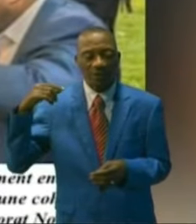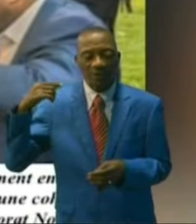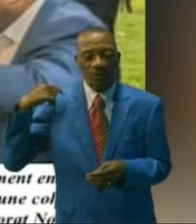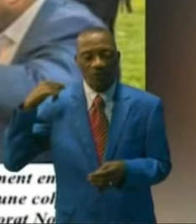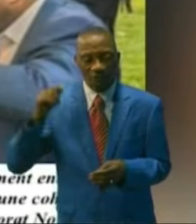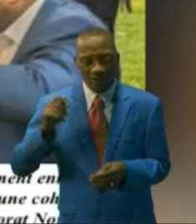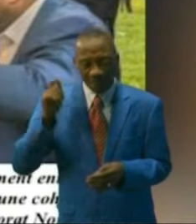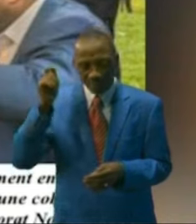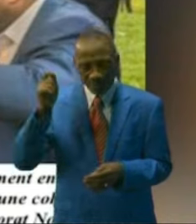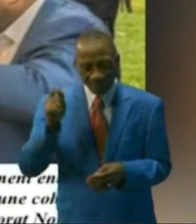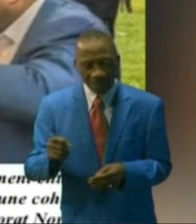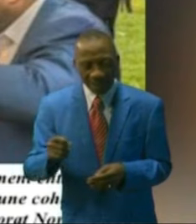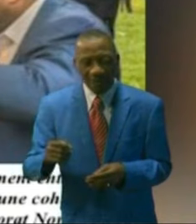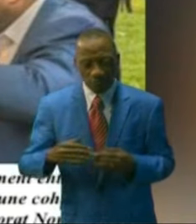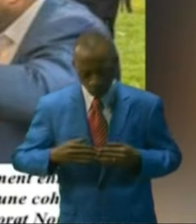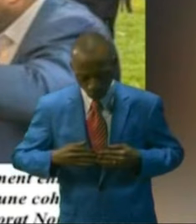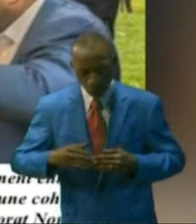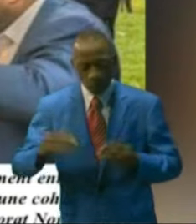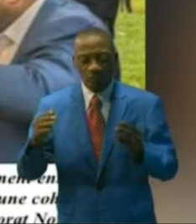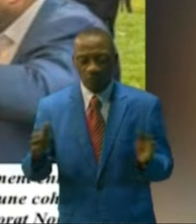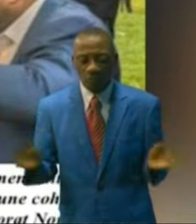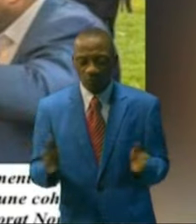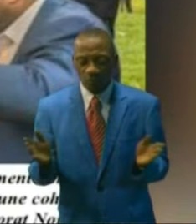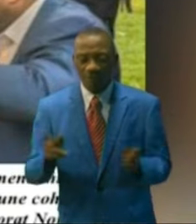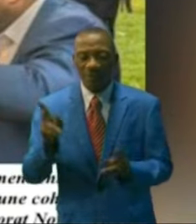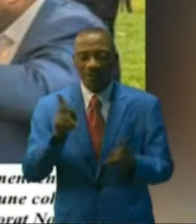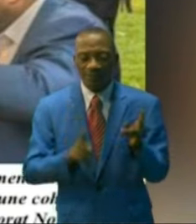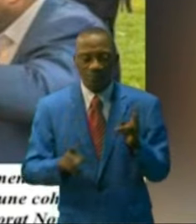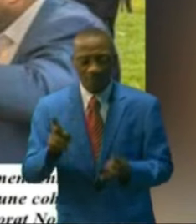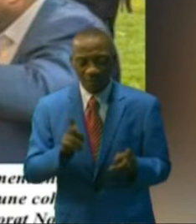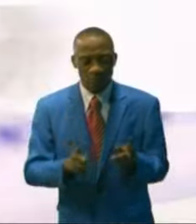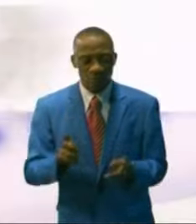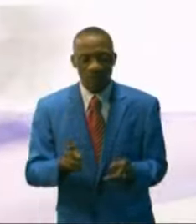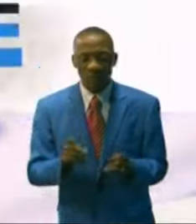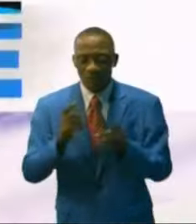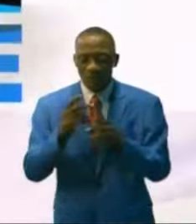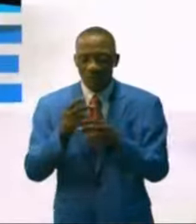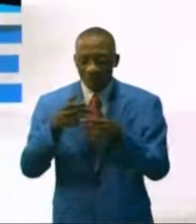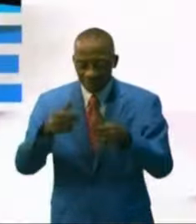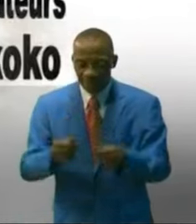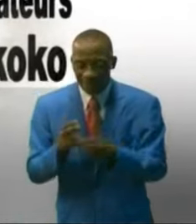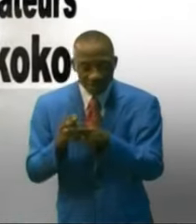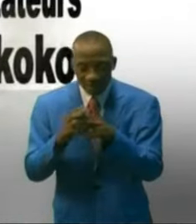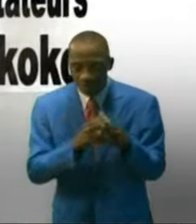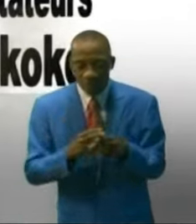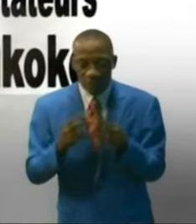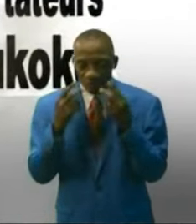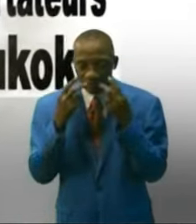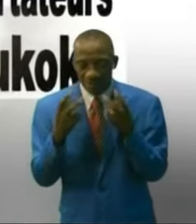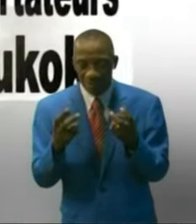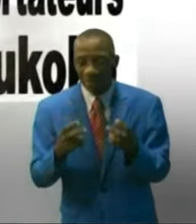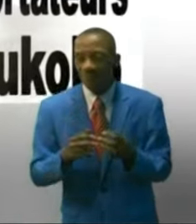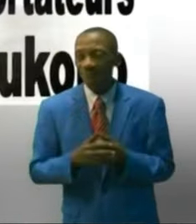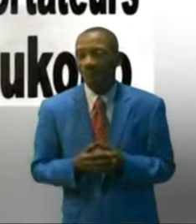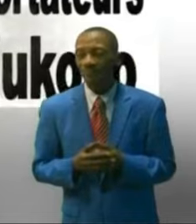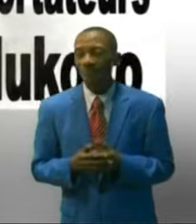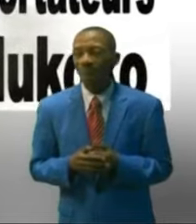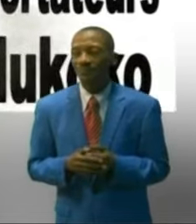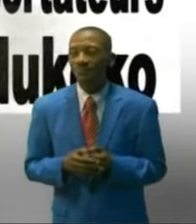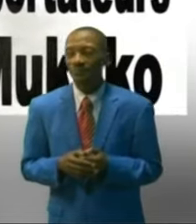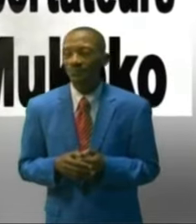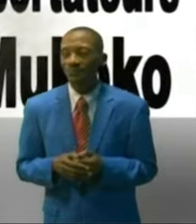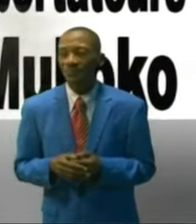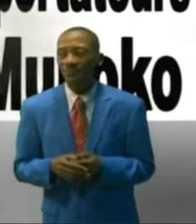éviterait à la population de Goma de scènes de violence. Ceci Merx et les gros